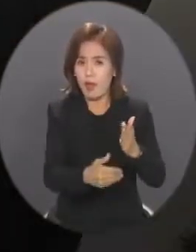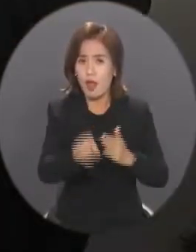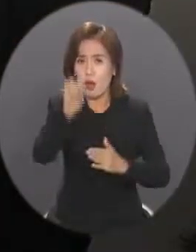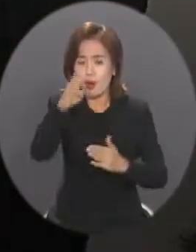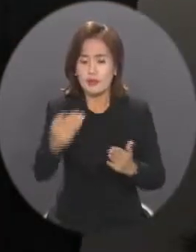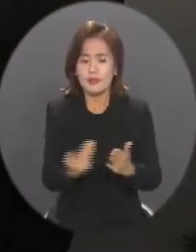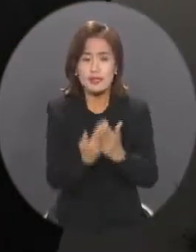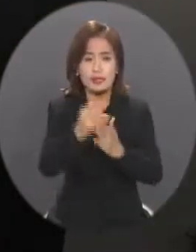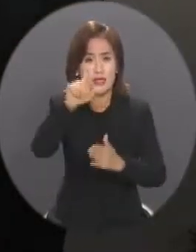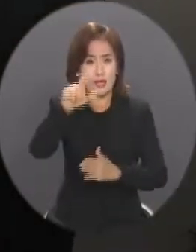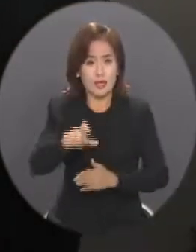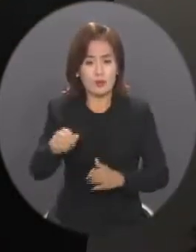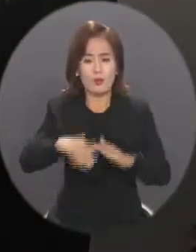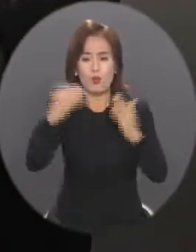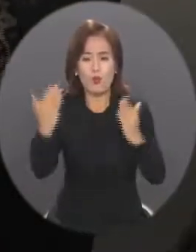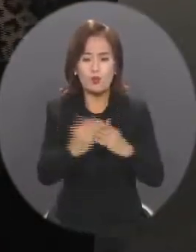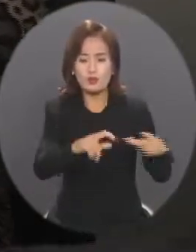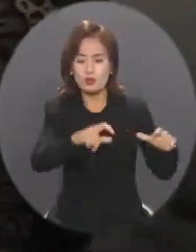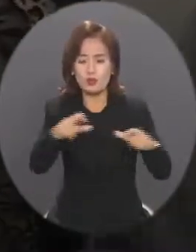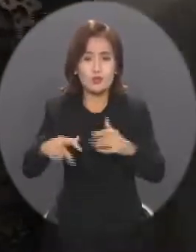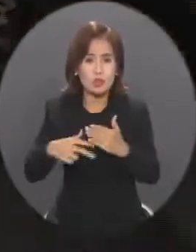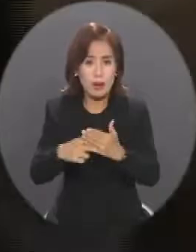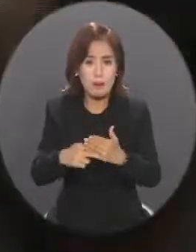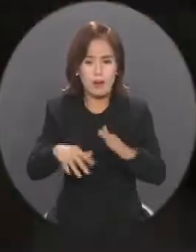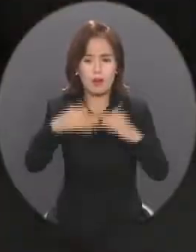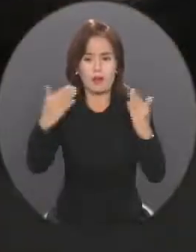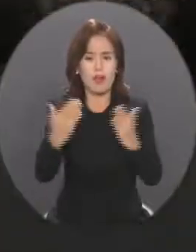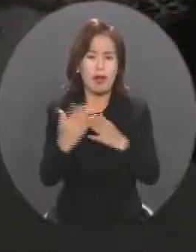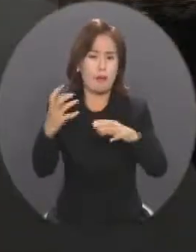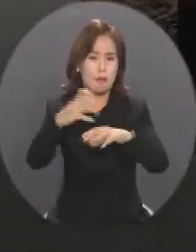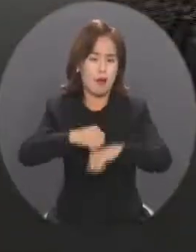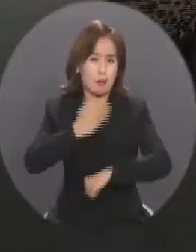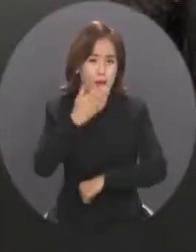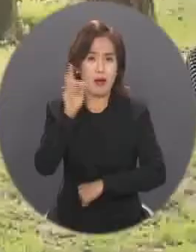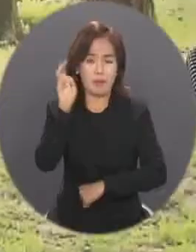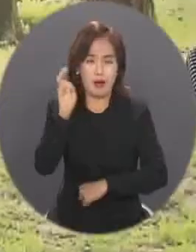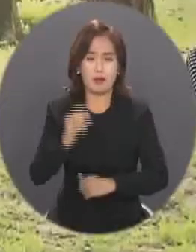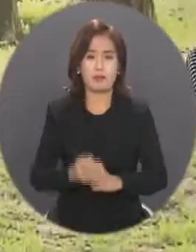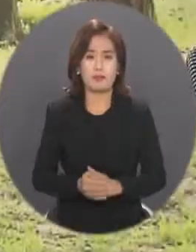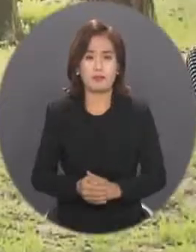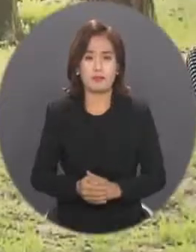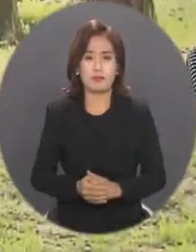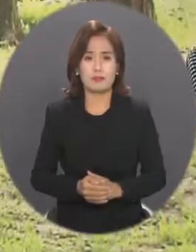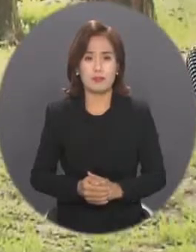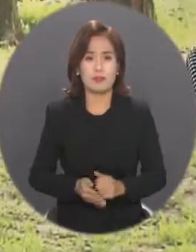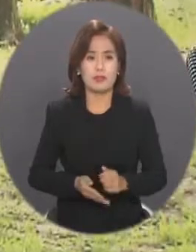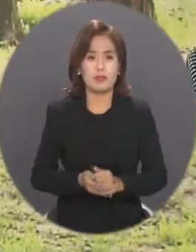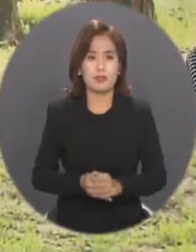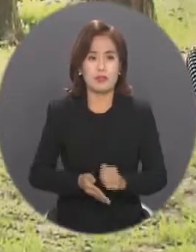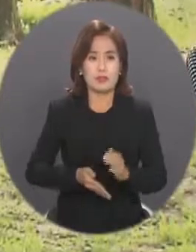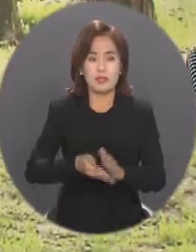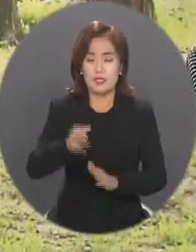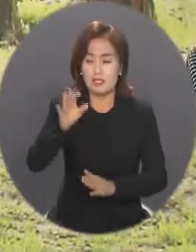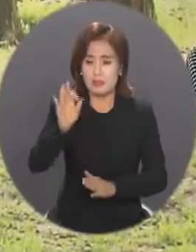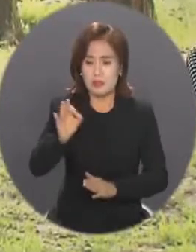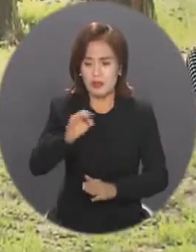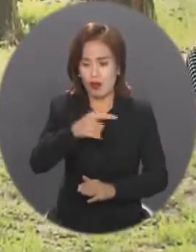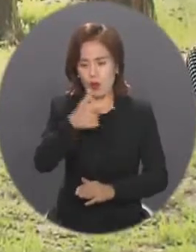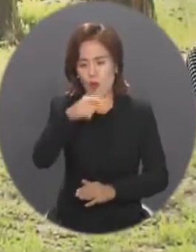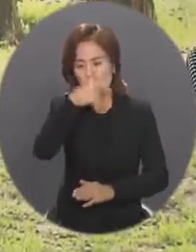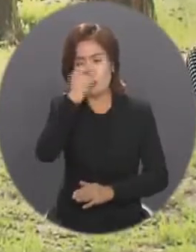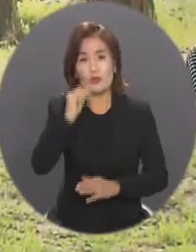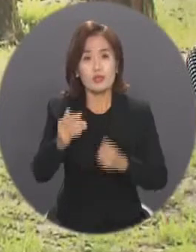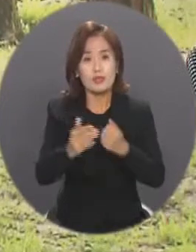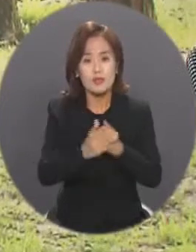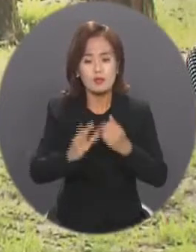광주 상생카드를 비롯한 모든 지역화폐가 존폐 위기에 놓였기 때문입니다. 시비 지방재정이 열악하지 않습니까? 그래서 국비